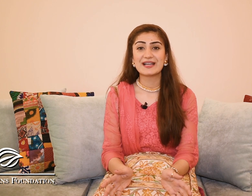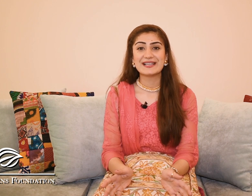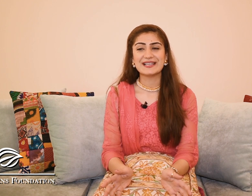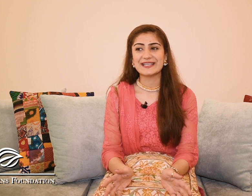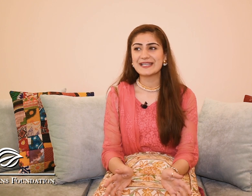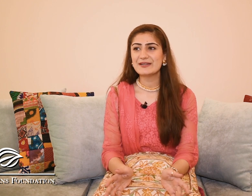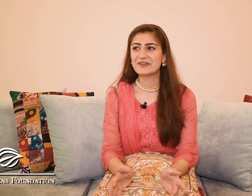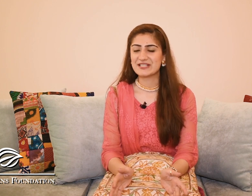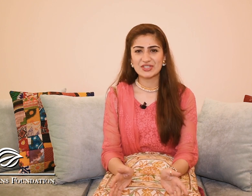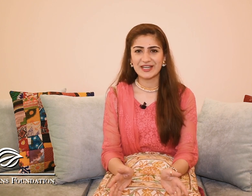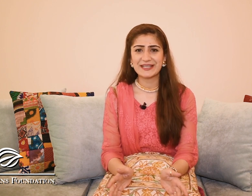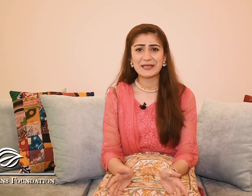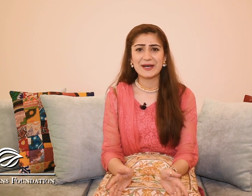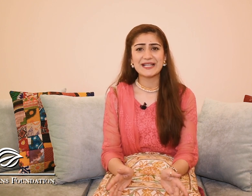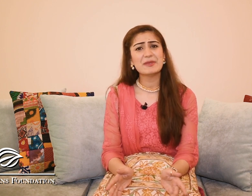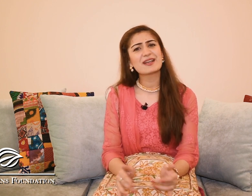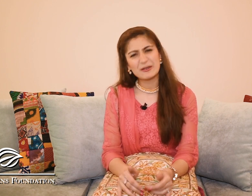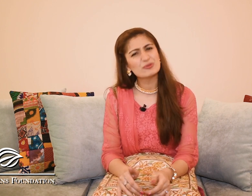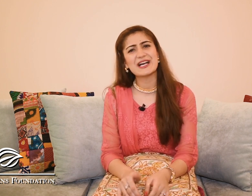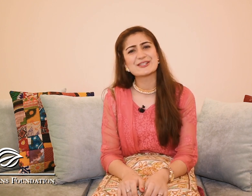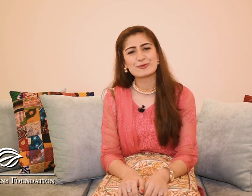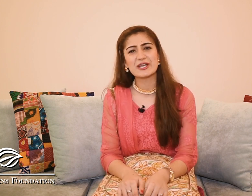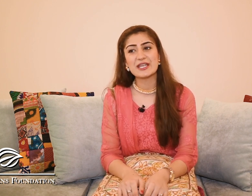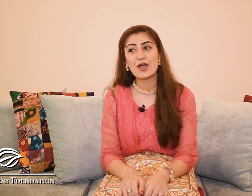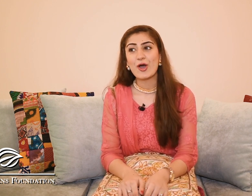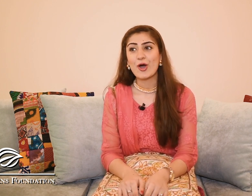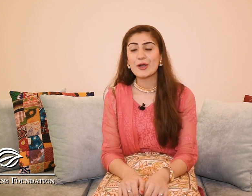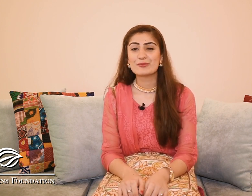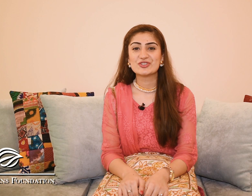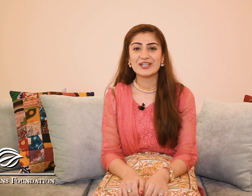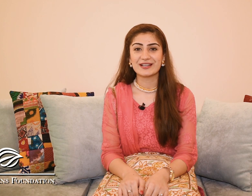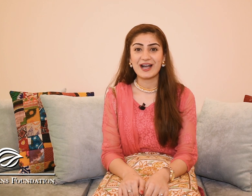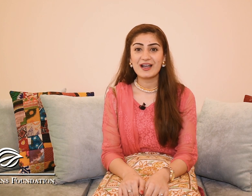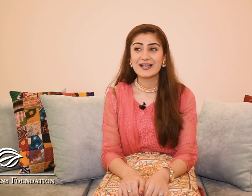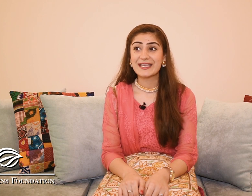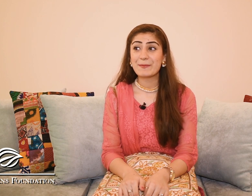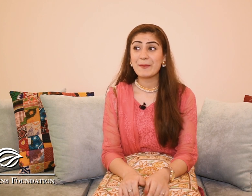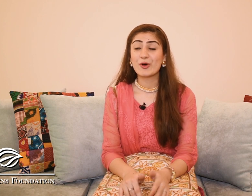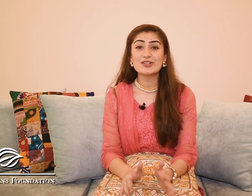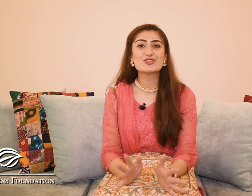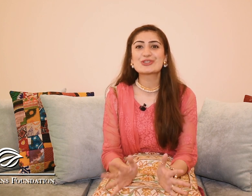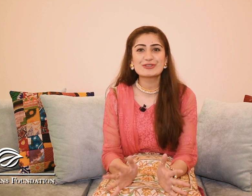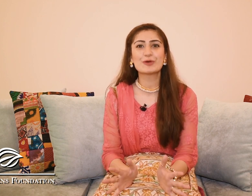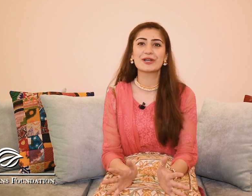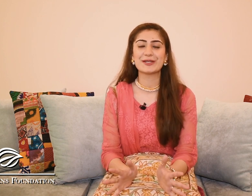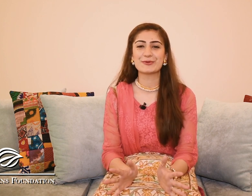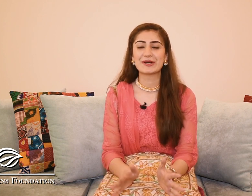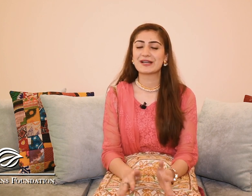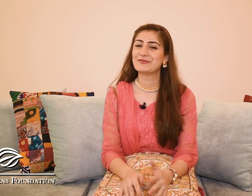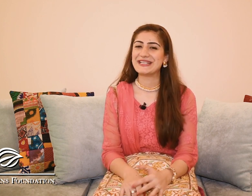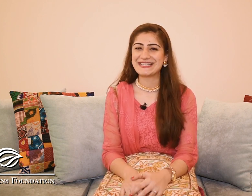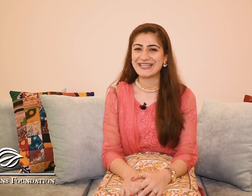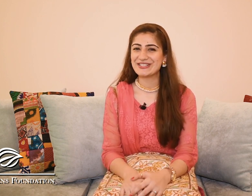हुआ, लेकिन वर्जिश करने के बाद मैं कम उदास हो गई और मुझे लगा कि मैं बहुत चुस्त हो गई